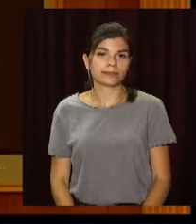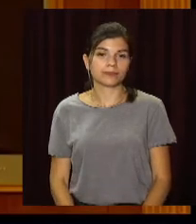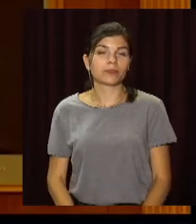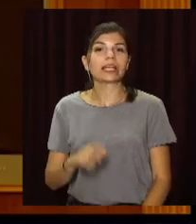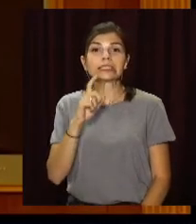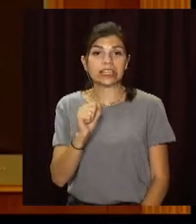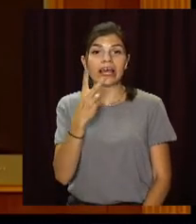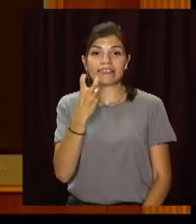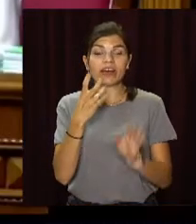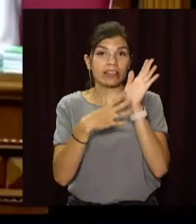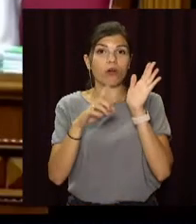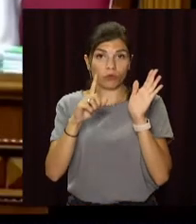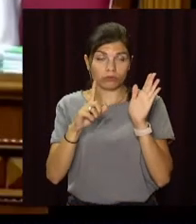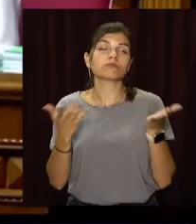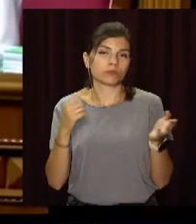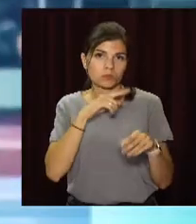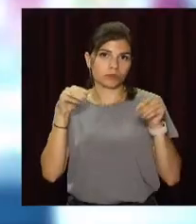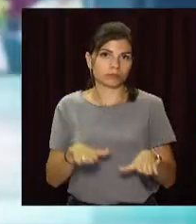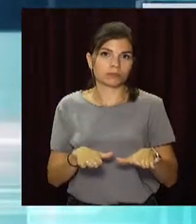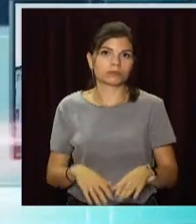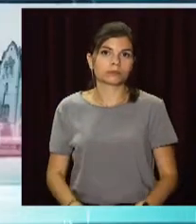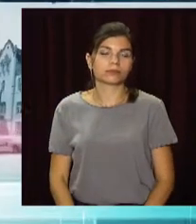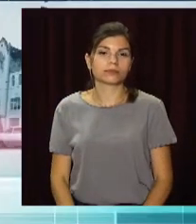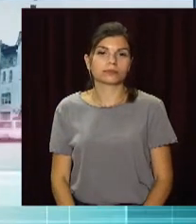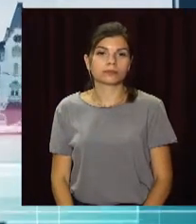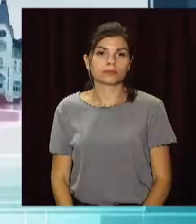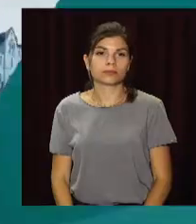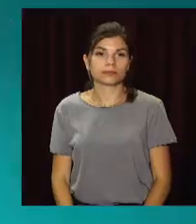За 291 рішення прийнято.